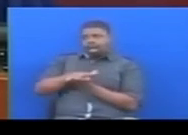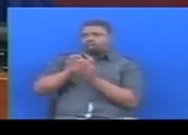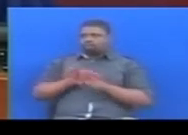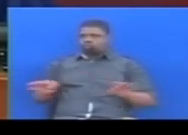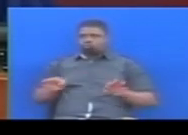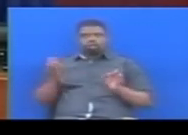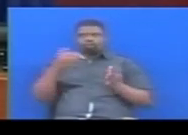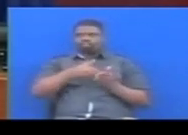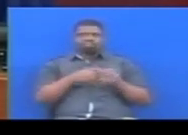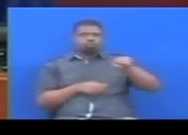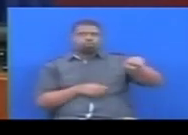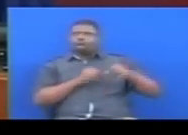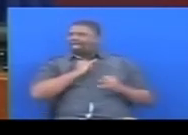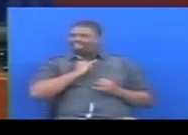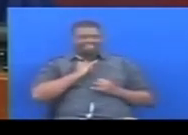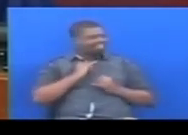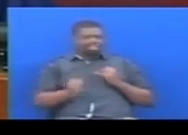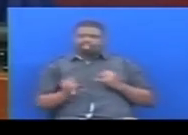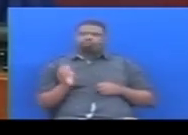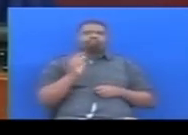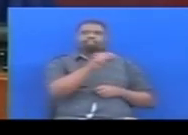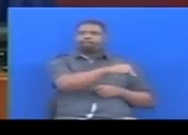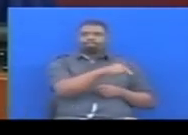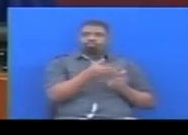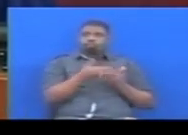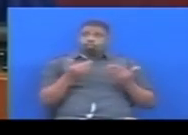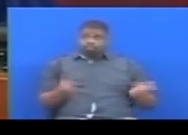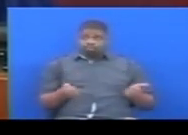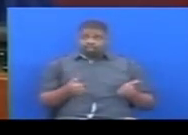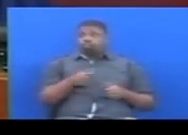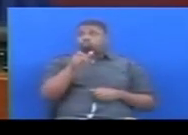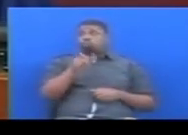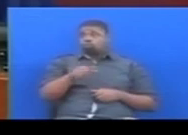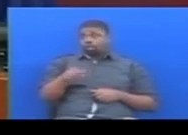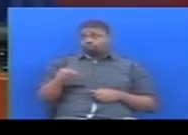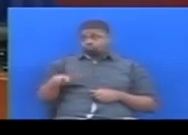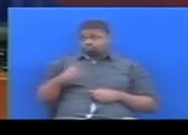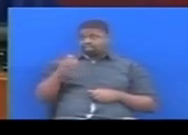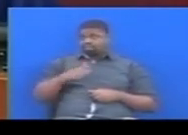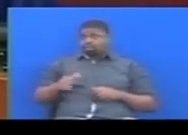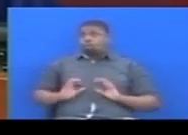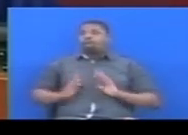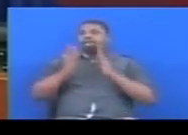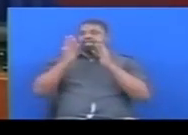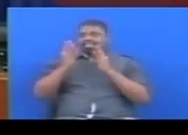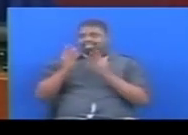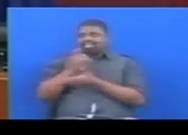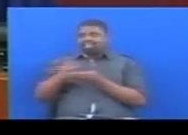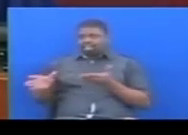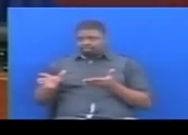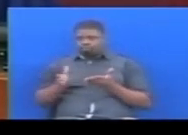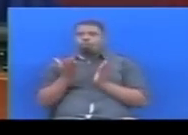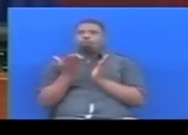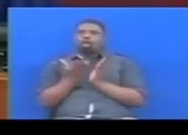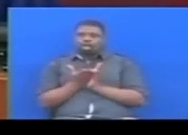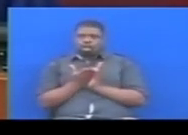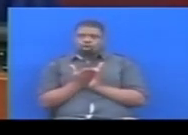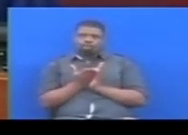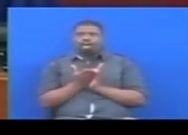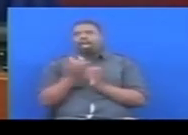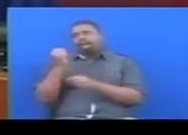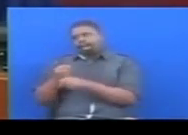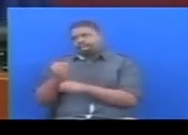kule ambako hatutaki kwenda. Kwa sababu kuna wanaoishi bara wanaomba kazi. Sasa atakosa kazi kwa kuwa tu ni